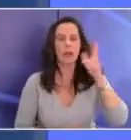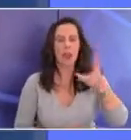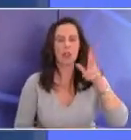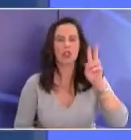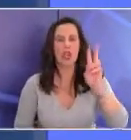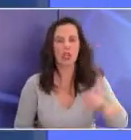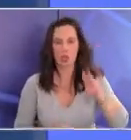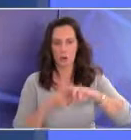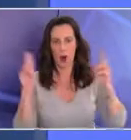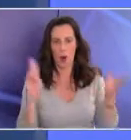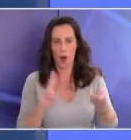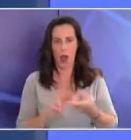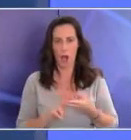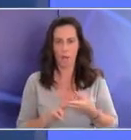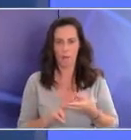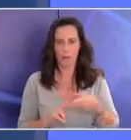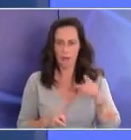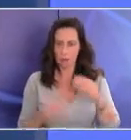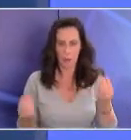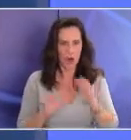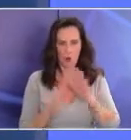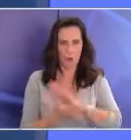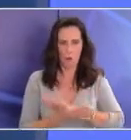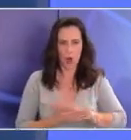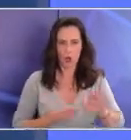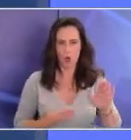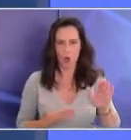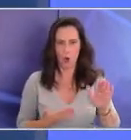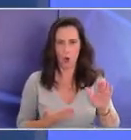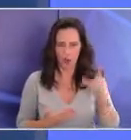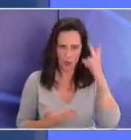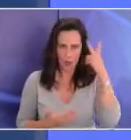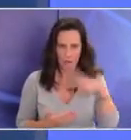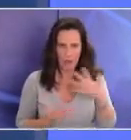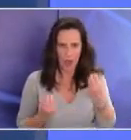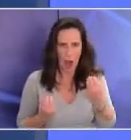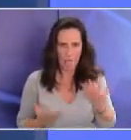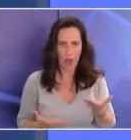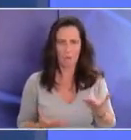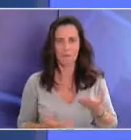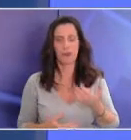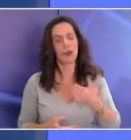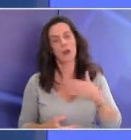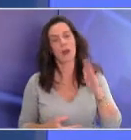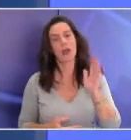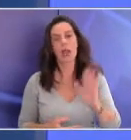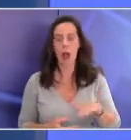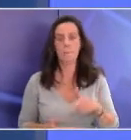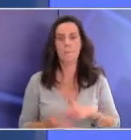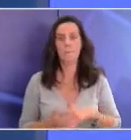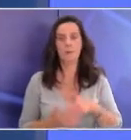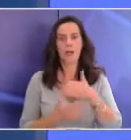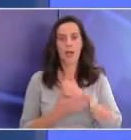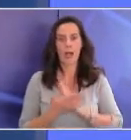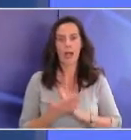המועצה מייצרת הכנסות, זה משהו שהוא משהו פשוט מאוד, תבין את ההיקף. עכשיו, אנחנו גם כן עלינו על זה שבעצם